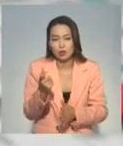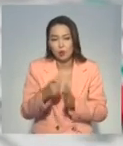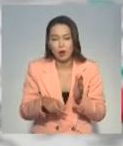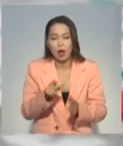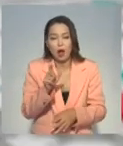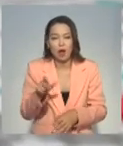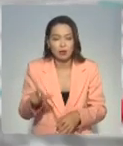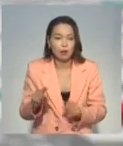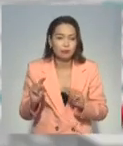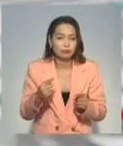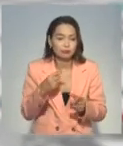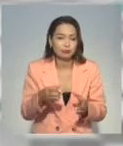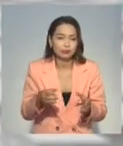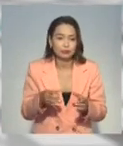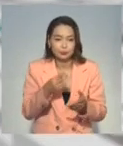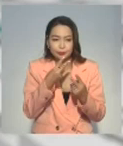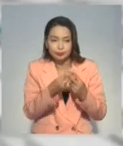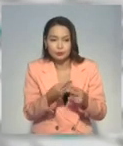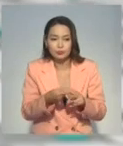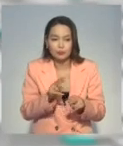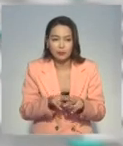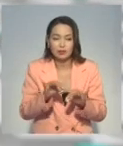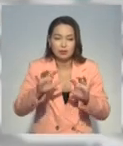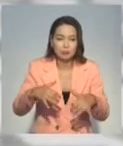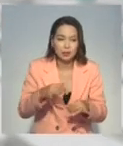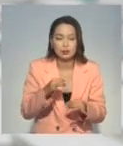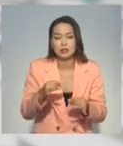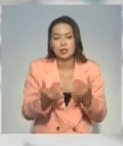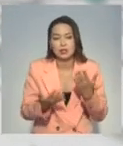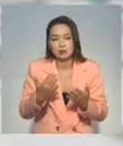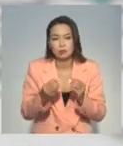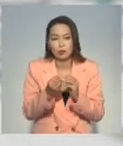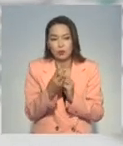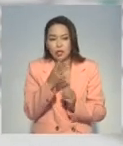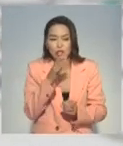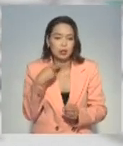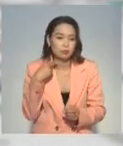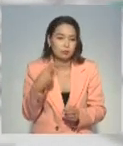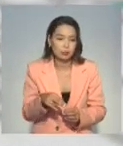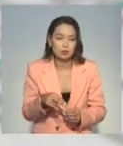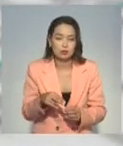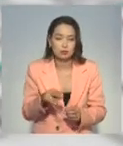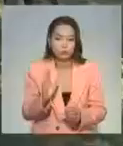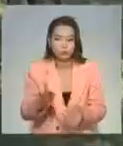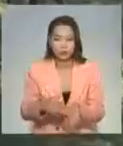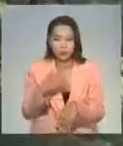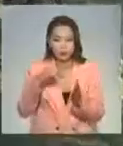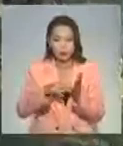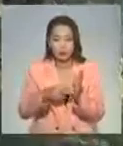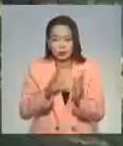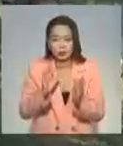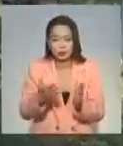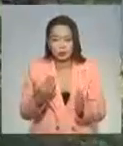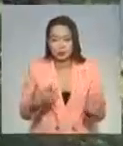тіркелді. Бұл бапта мүлкі тәркіленіп немесе онсыз 7 жылдан 12 жылға дейінгі мерзімге бас бостандығынан айыру жазасы қарастырылған. Күдікті